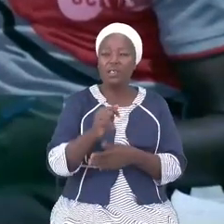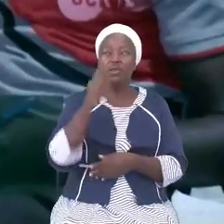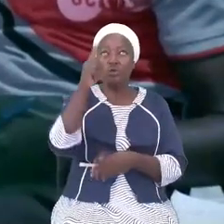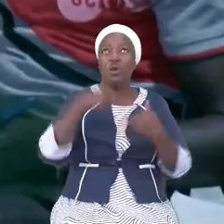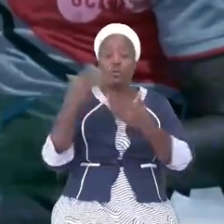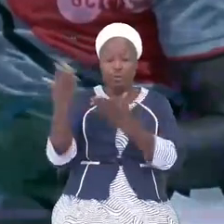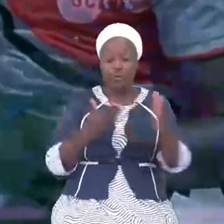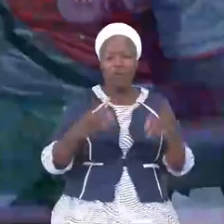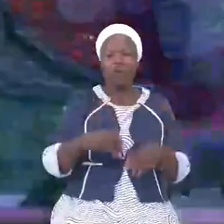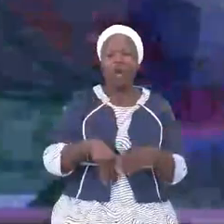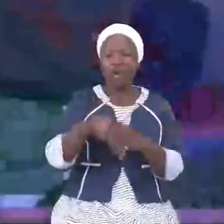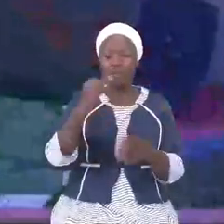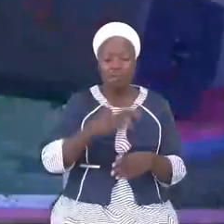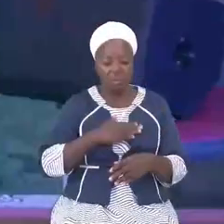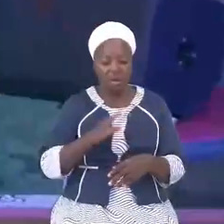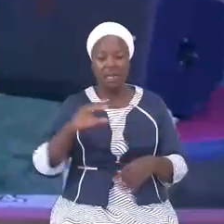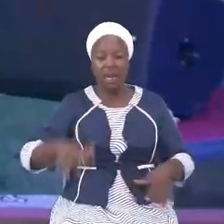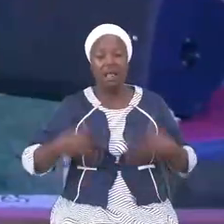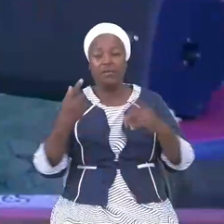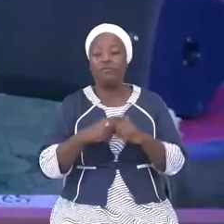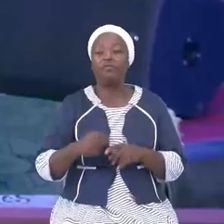fosse. Éternel, mon Dieu.